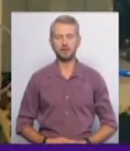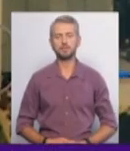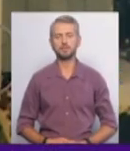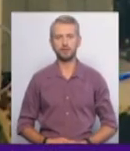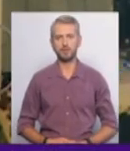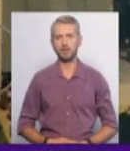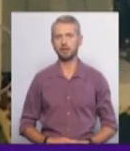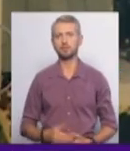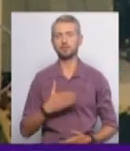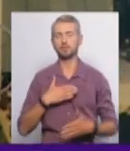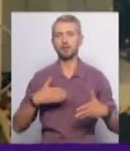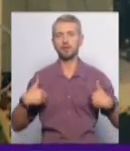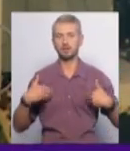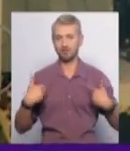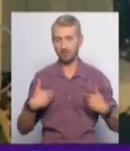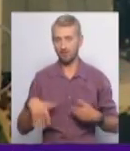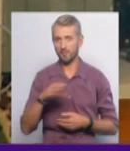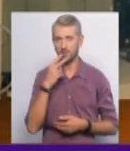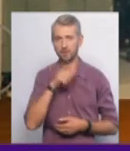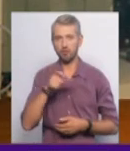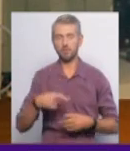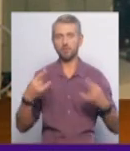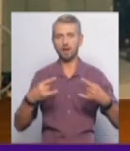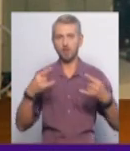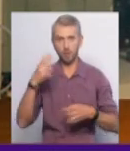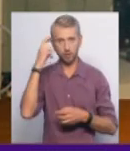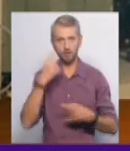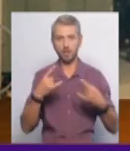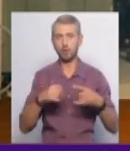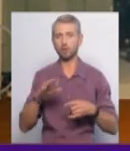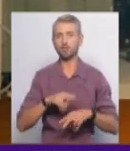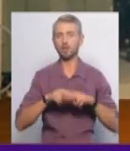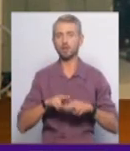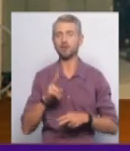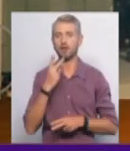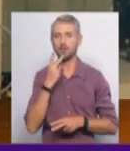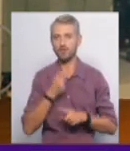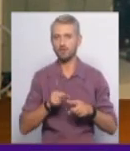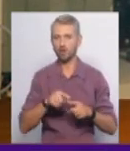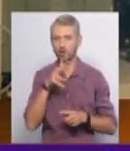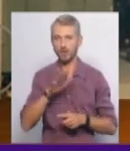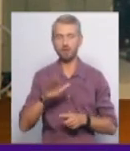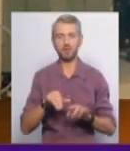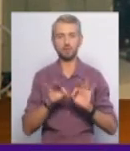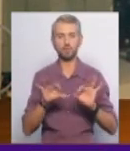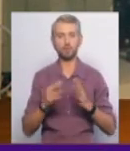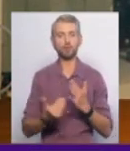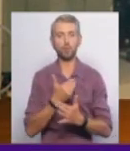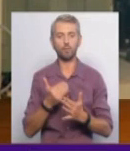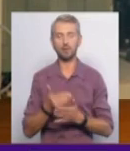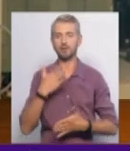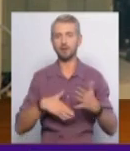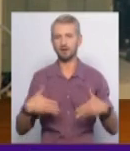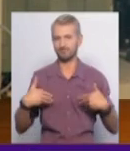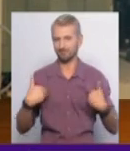Мої безмежні вітання всім глядачам телеканалу «Київ», каналу «Європейської столиці». Як завжди у цей час, після випуску СТН, ми раді вітати кожного з вас в